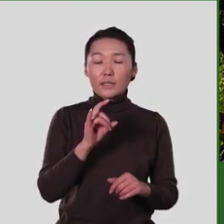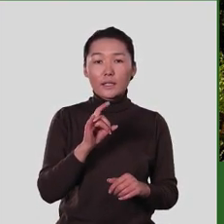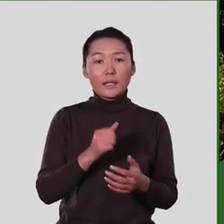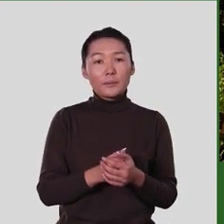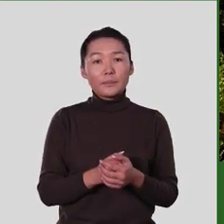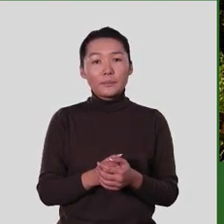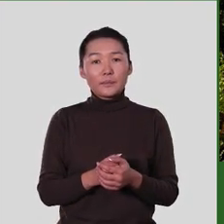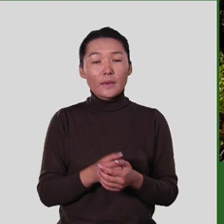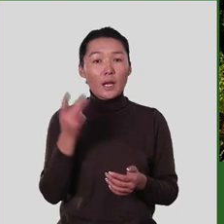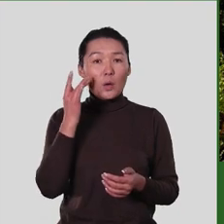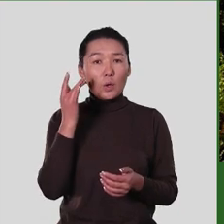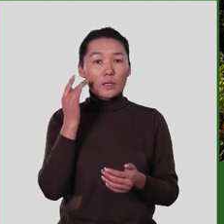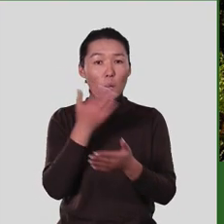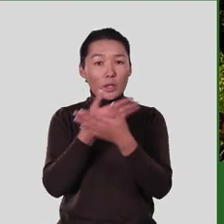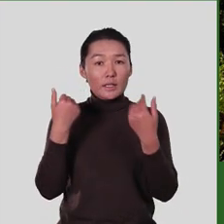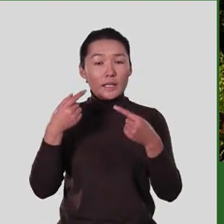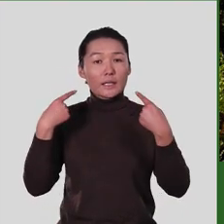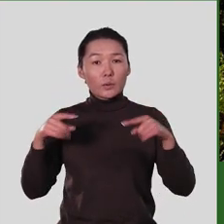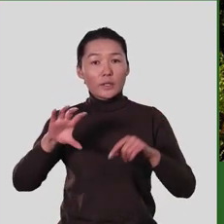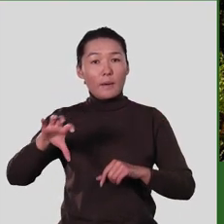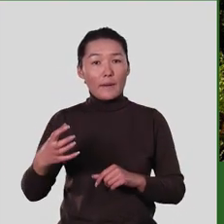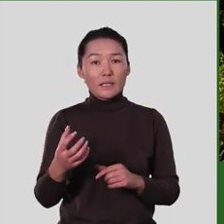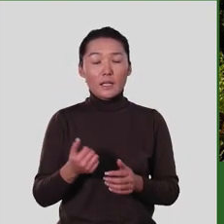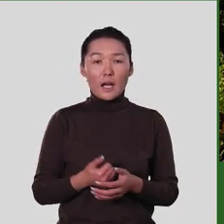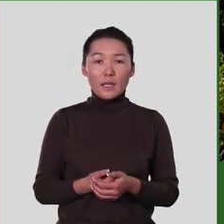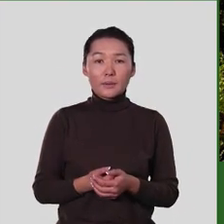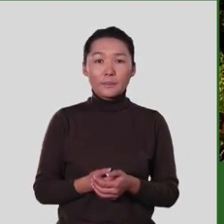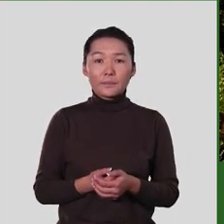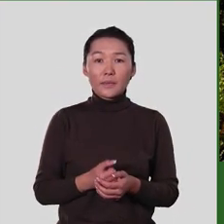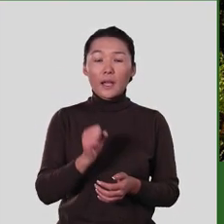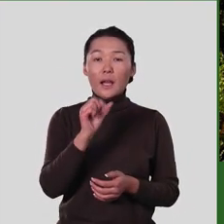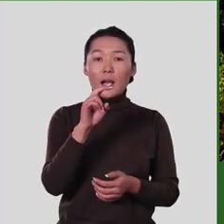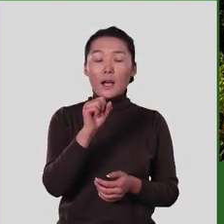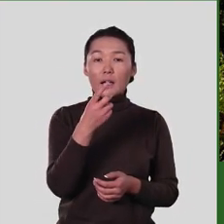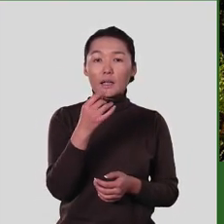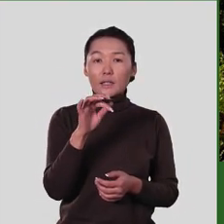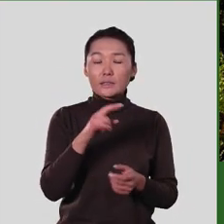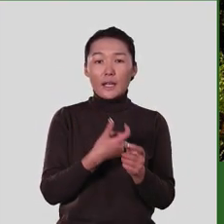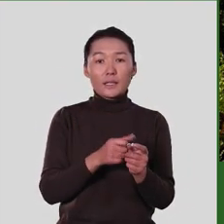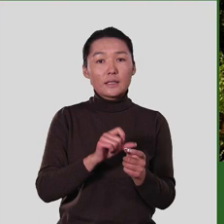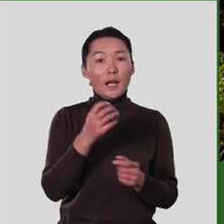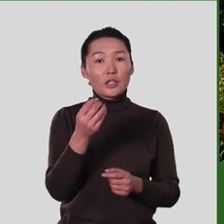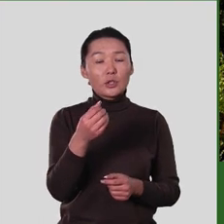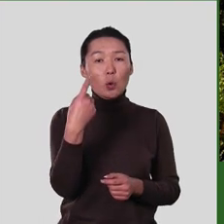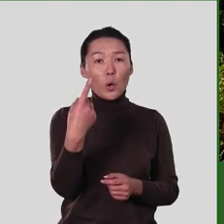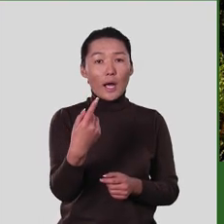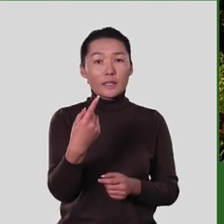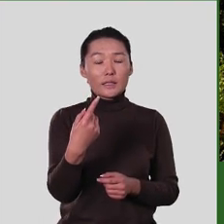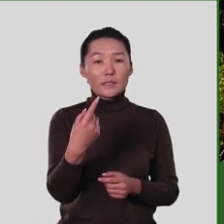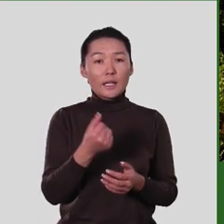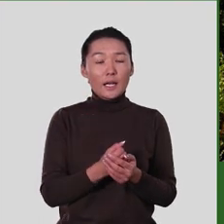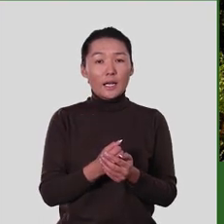ветвями, которых нет на других материках. Акация – это еще один типичный